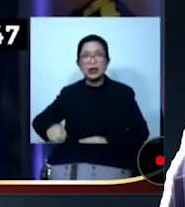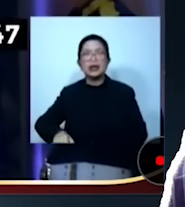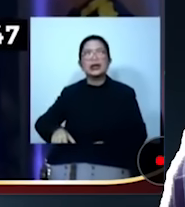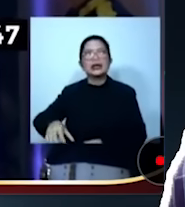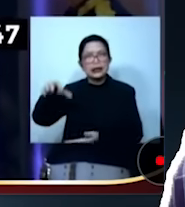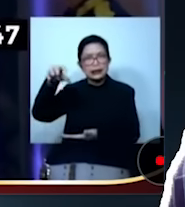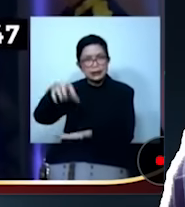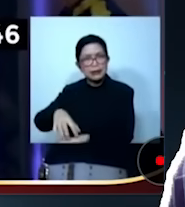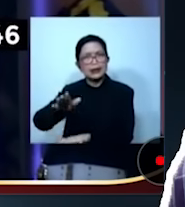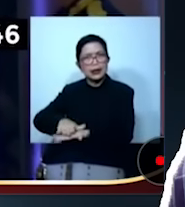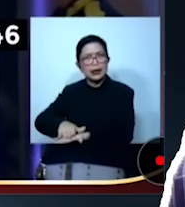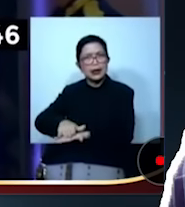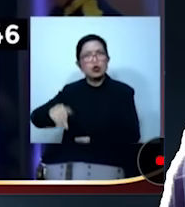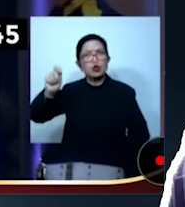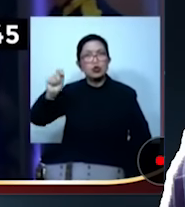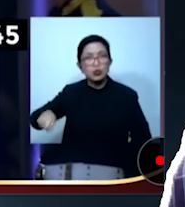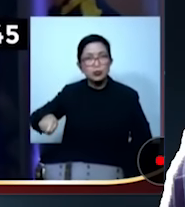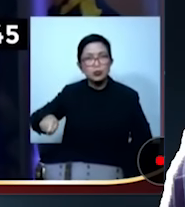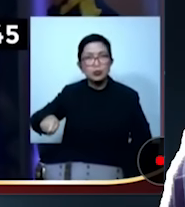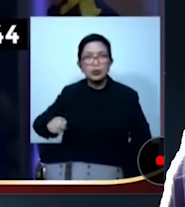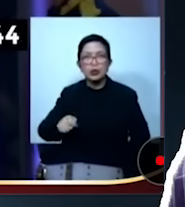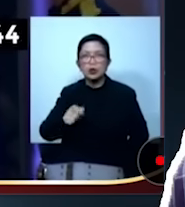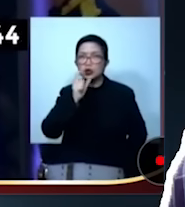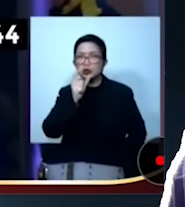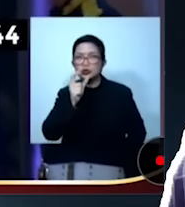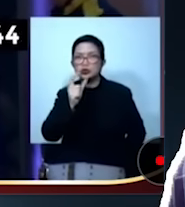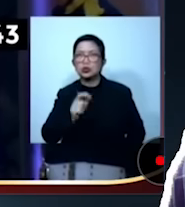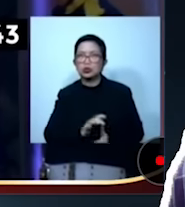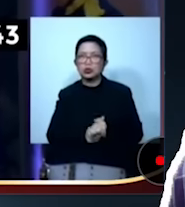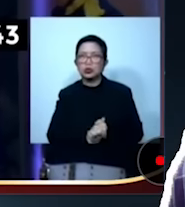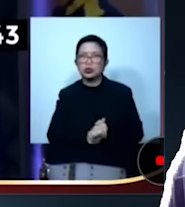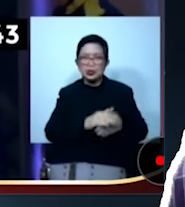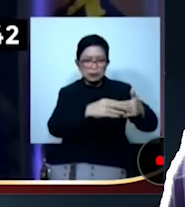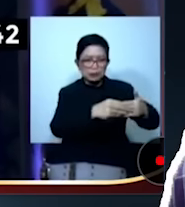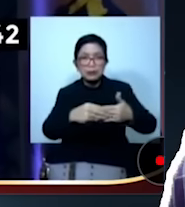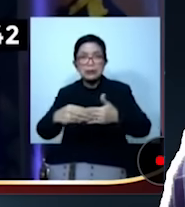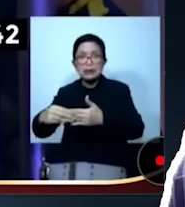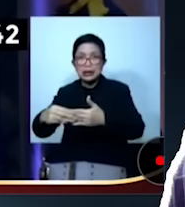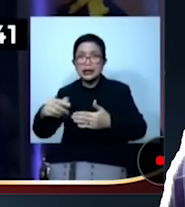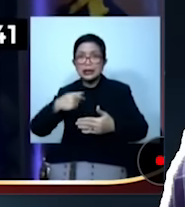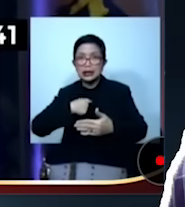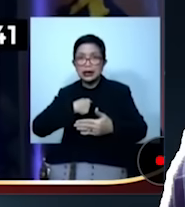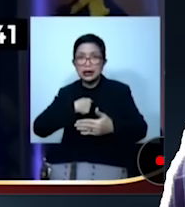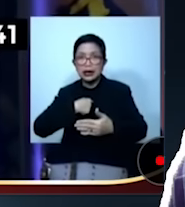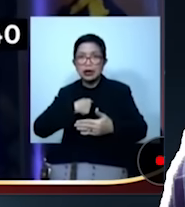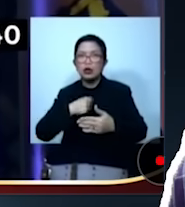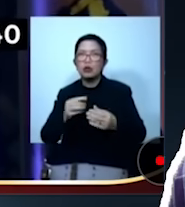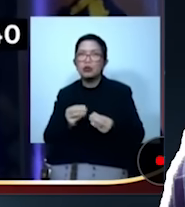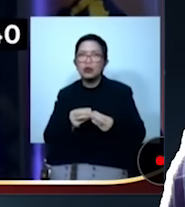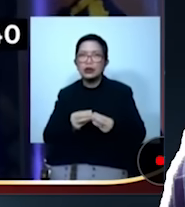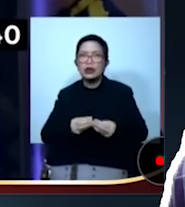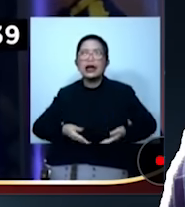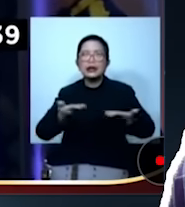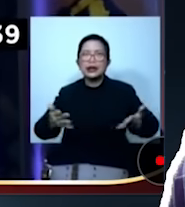gitu kelihatannya seperti itu pemirsa Jadi kalau misalnya mereka menerima nasi